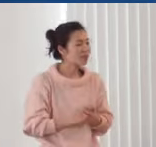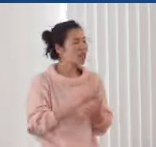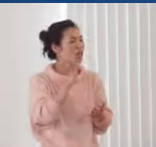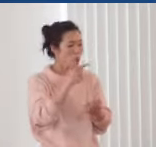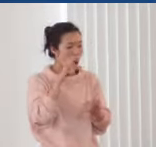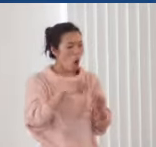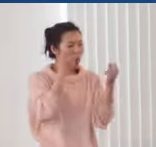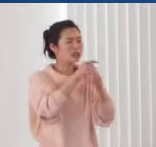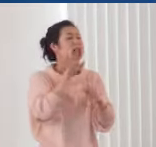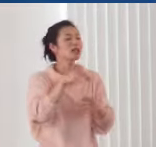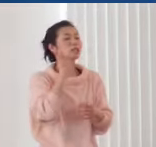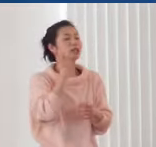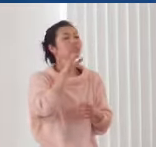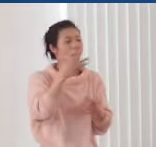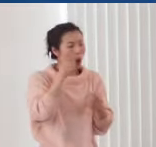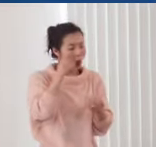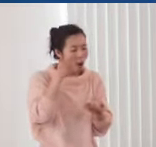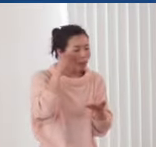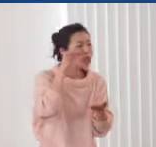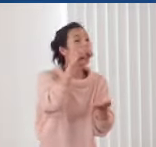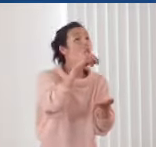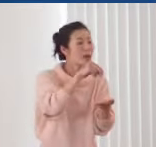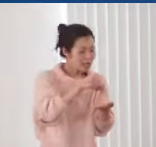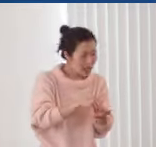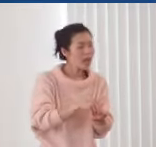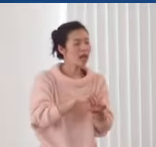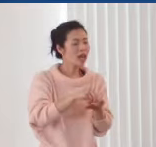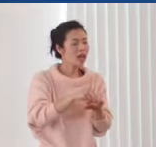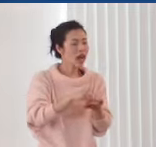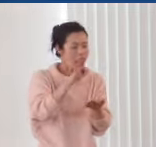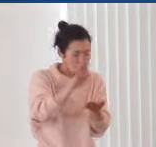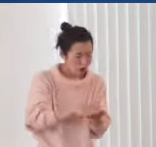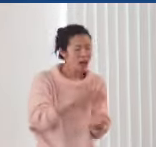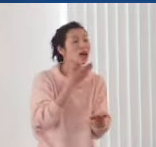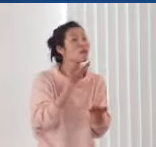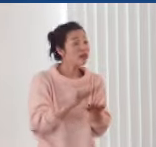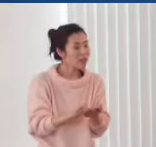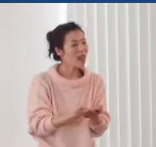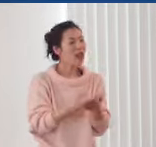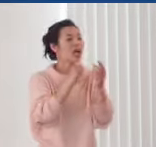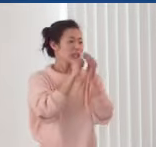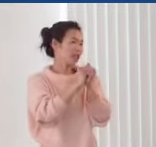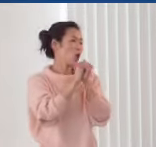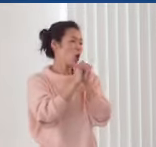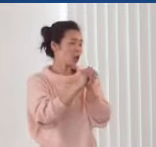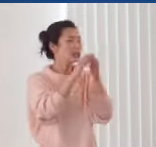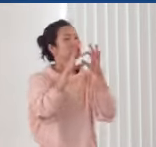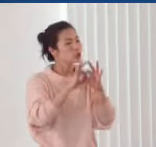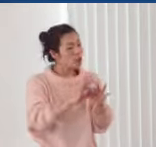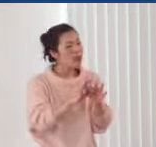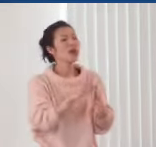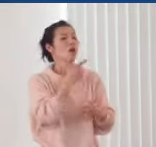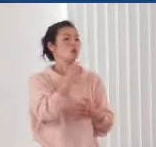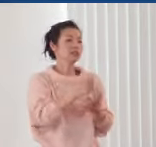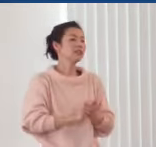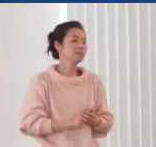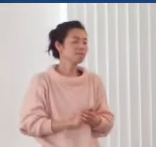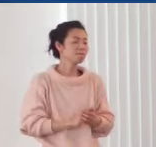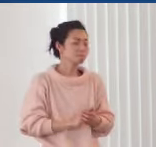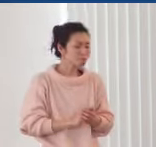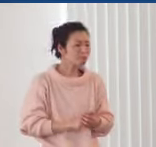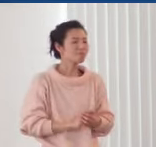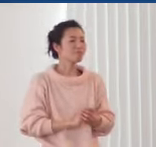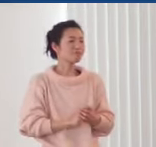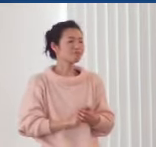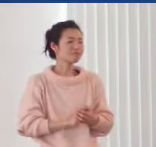で、神を見上げていくということが私たちの神に対して向かこうなさるなすべ